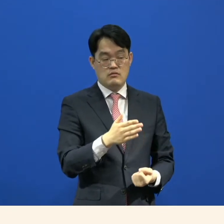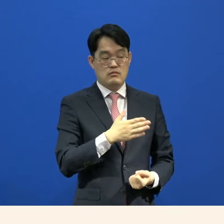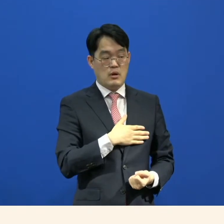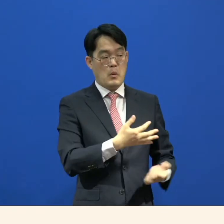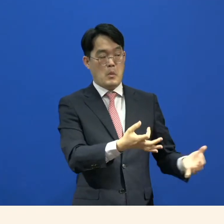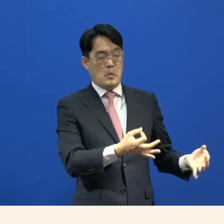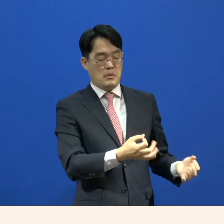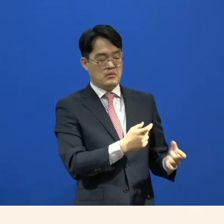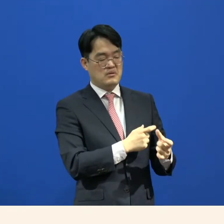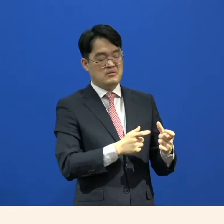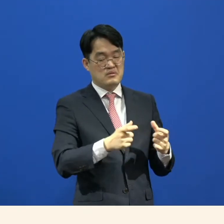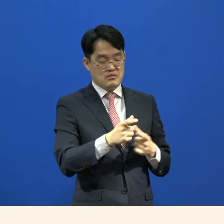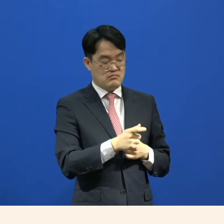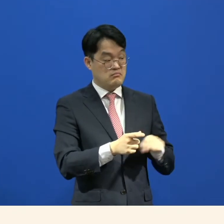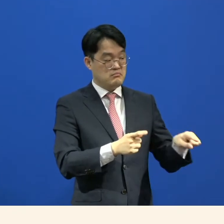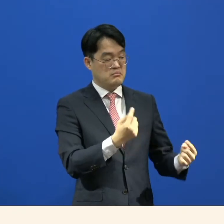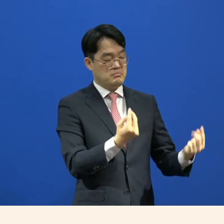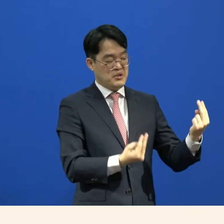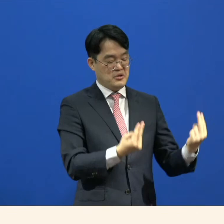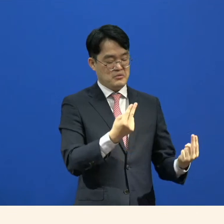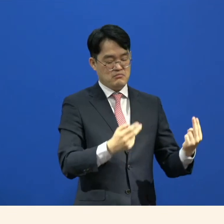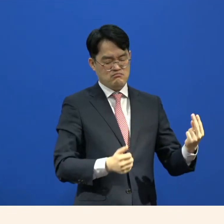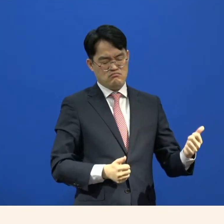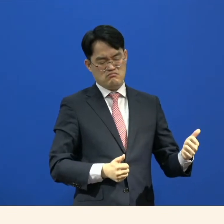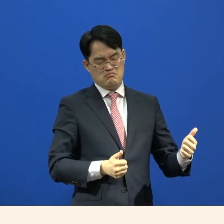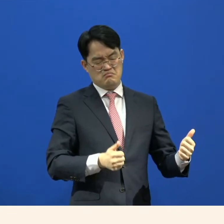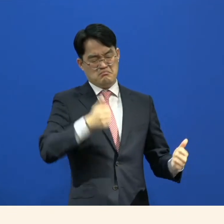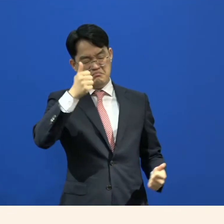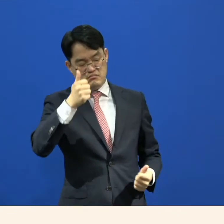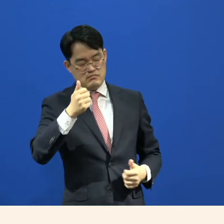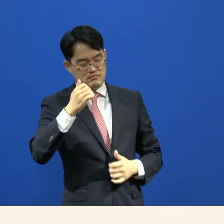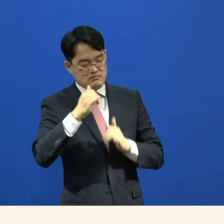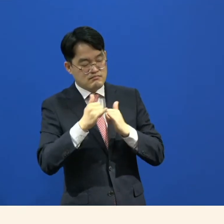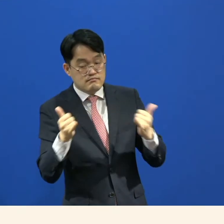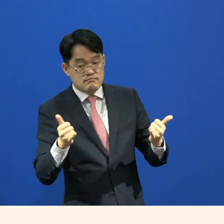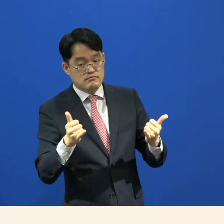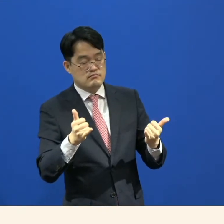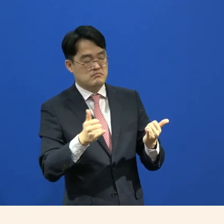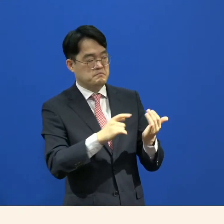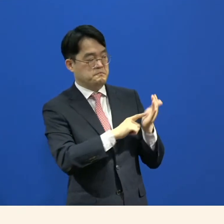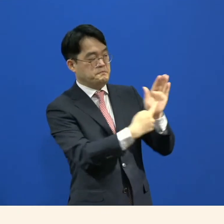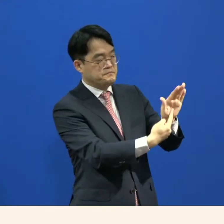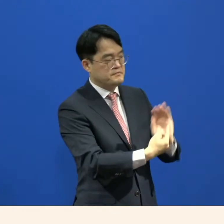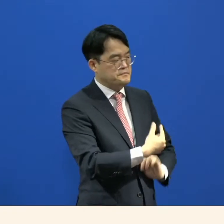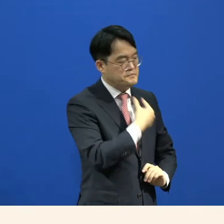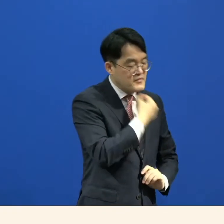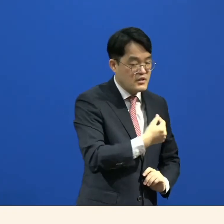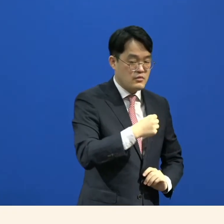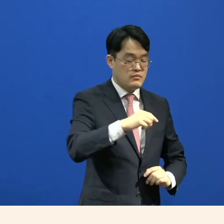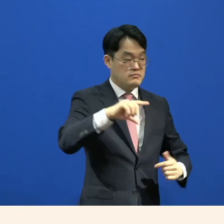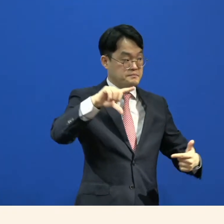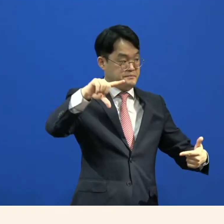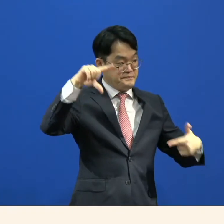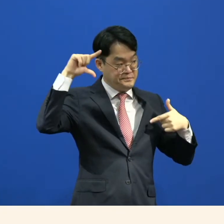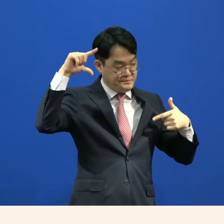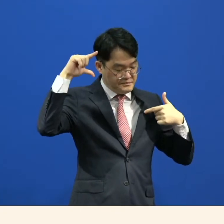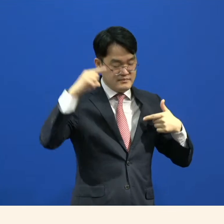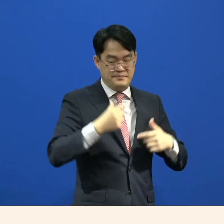싶은 욕망이 우리 안에 있기 때문에, 더 자기를 부각시키고 싶은, 주목받고 싶은, 인정받고 싶은.